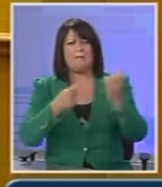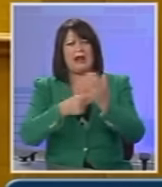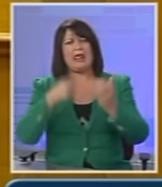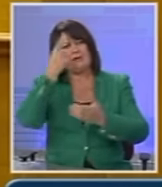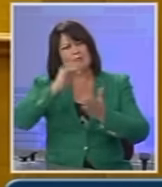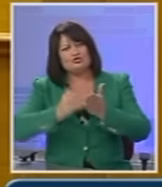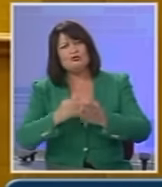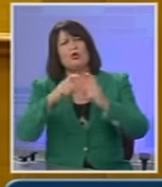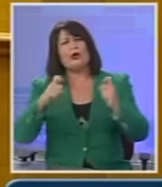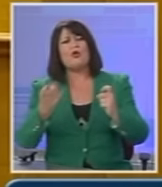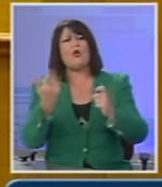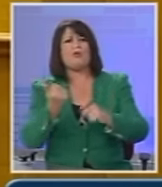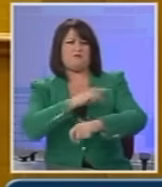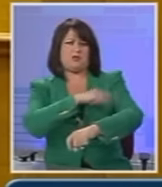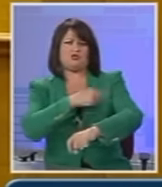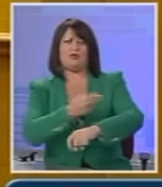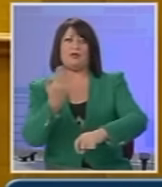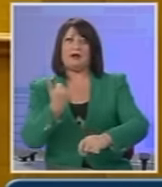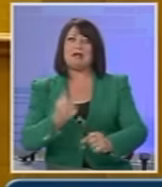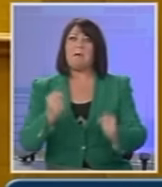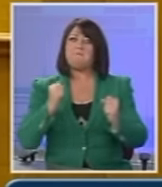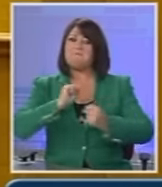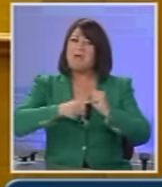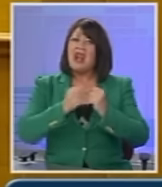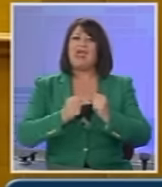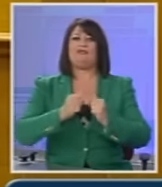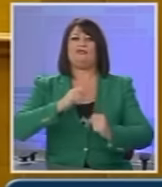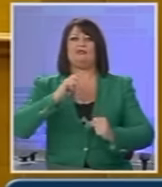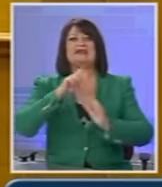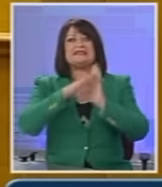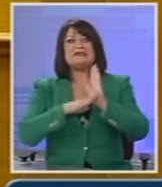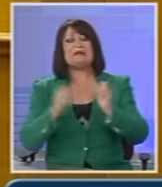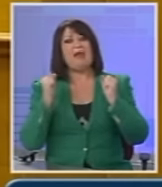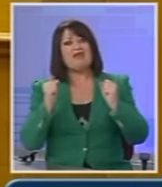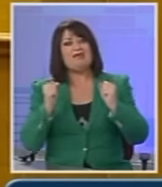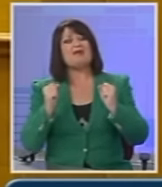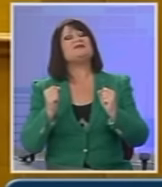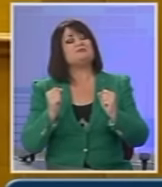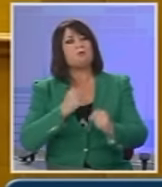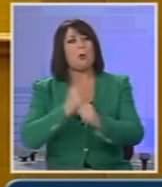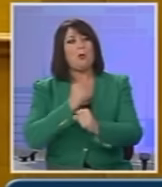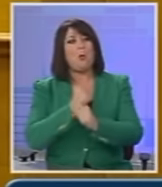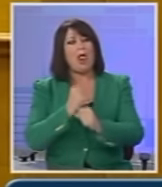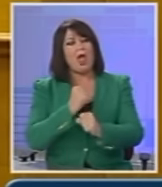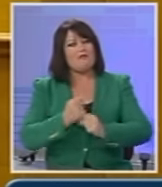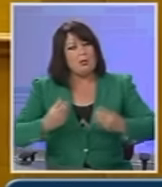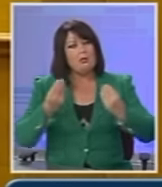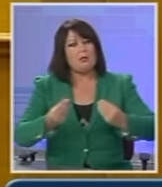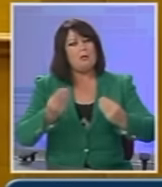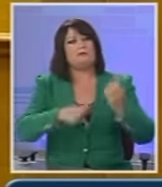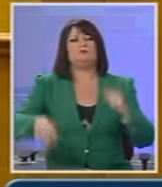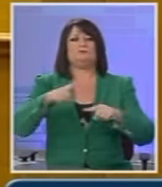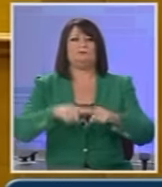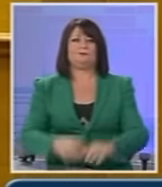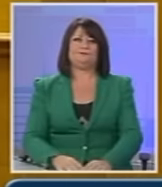και υλικοτεχνικό υλικό, κρατούν όρθιο το σύστημα υγείας και υπηρετούν με υπευθυνότητα το κοινωνικό σύνολο. Ξέρετε,